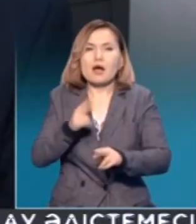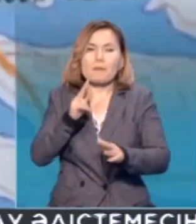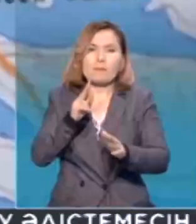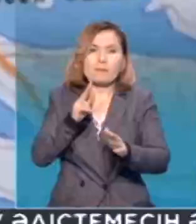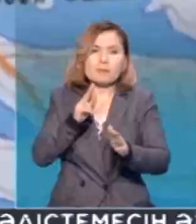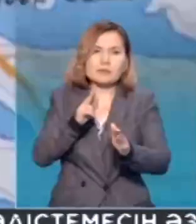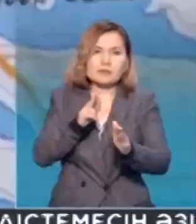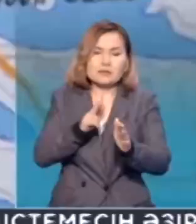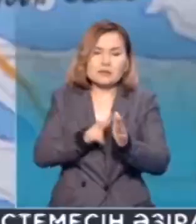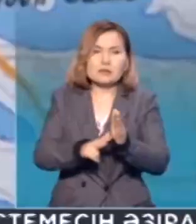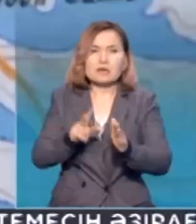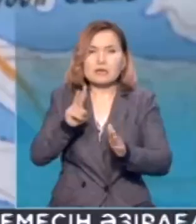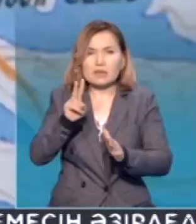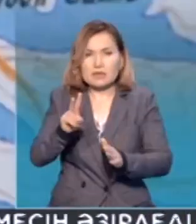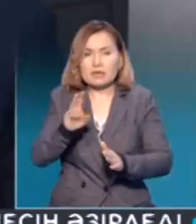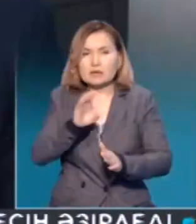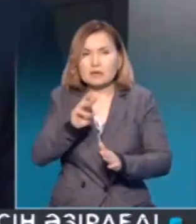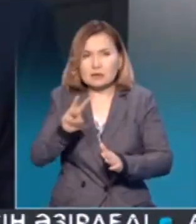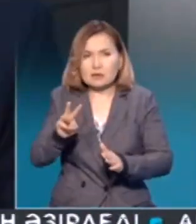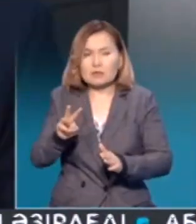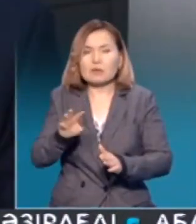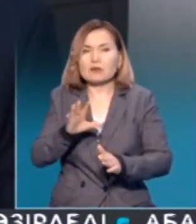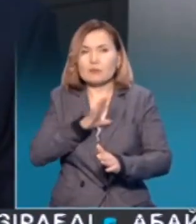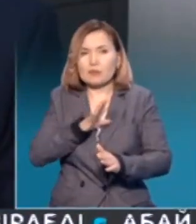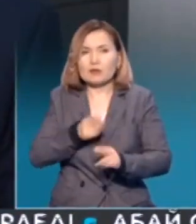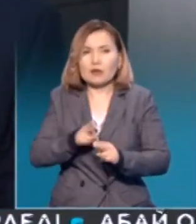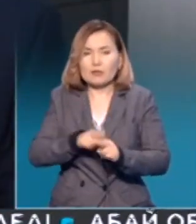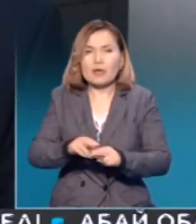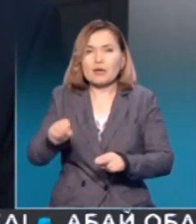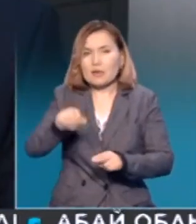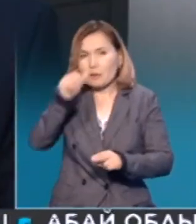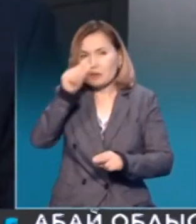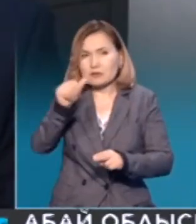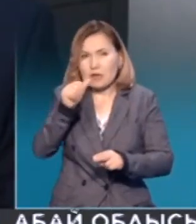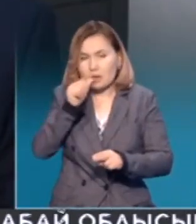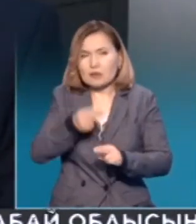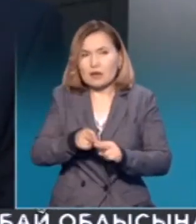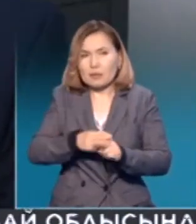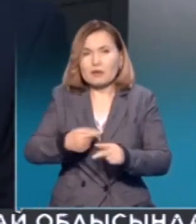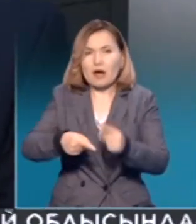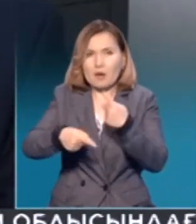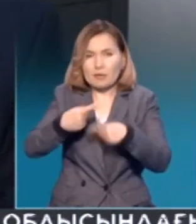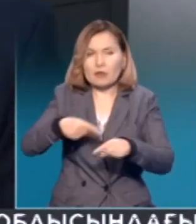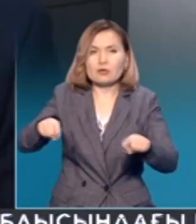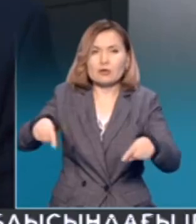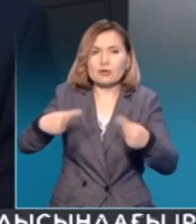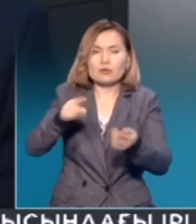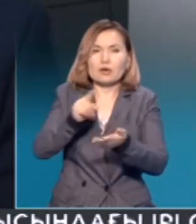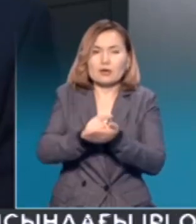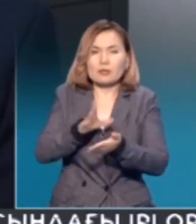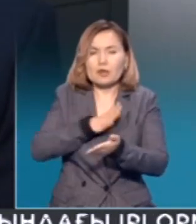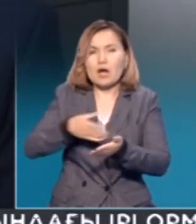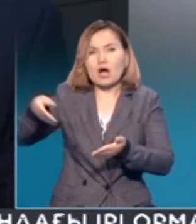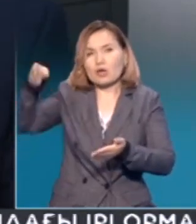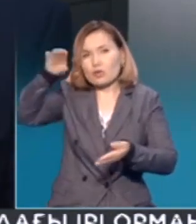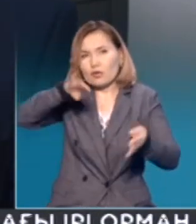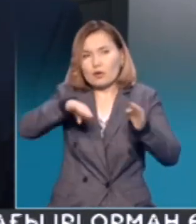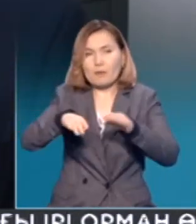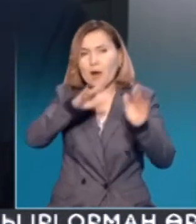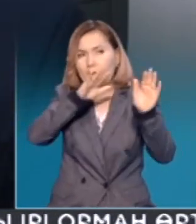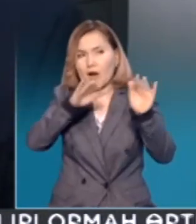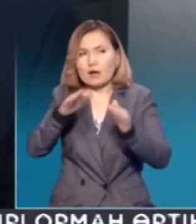81-82-83 жылдарға дейін түсіпті. Енді көтеріліп, бұл тамыз айына дейін келу керек. Енді таудың бастарына шыңдарында әлі қар